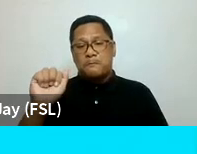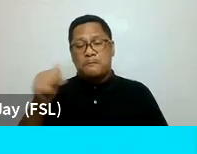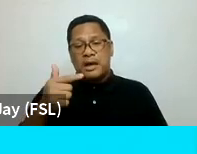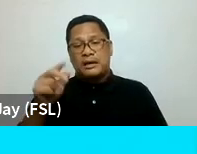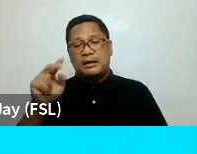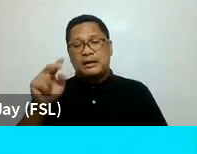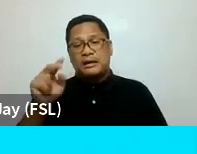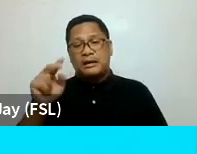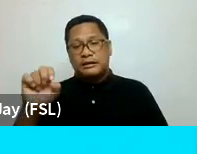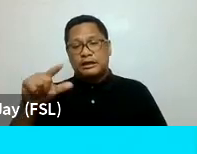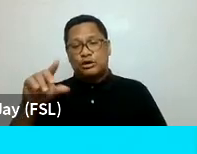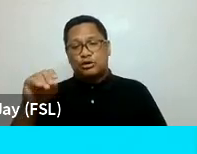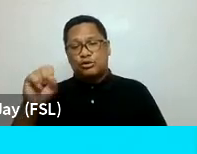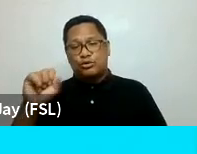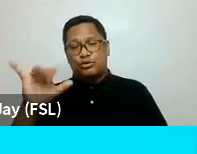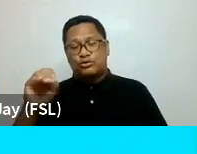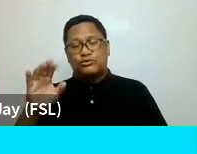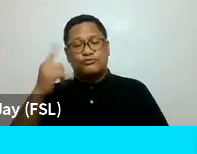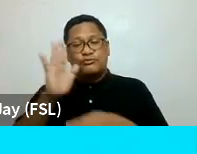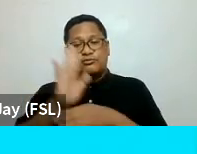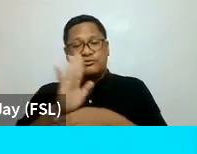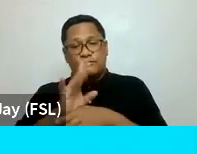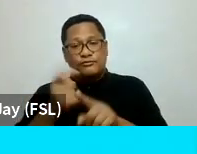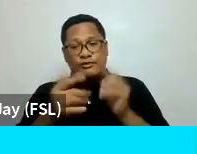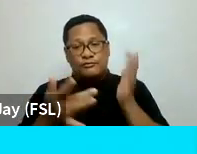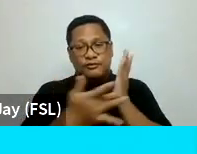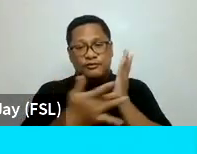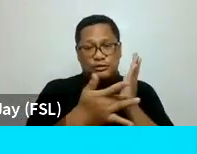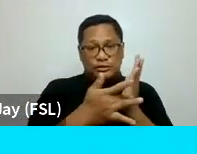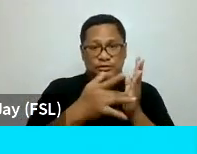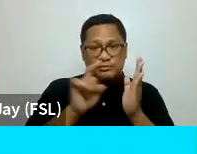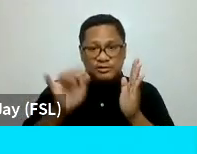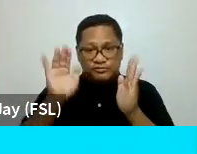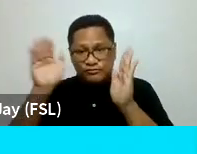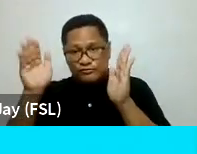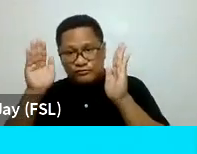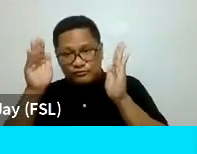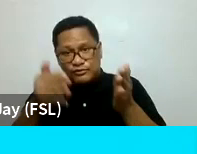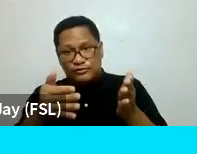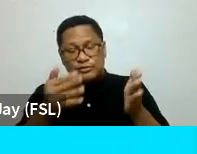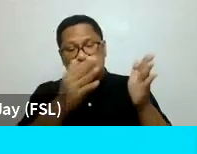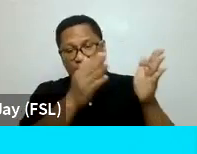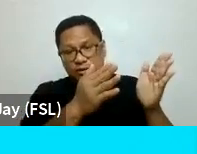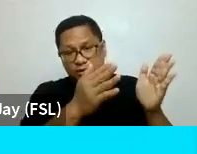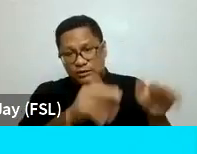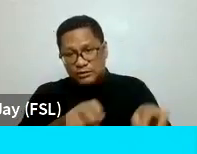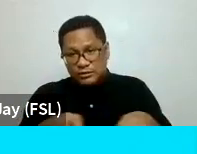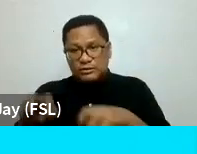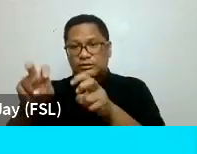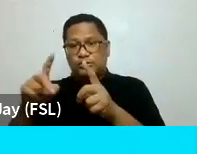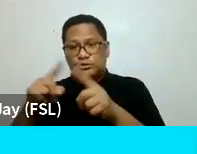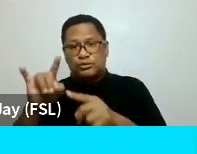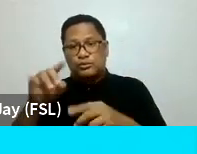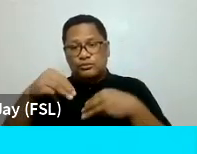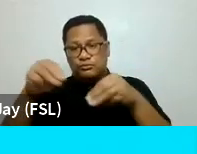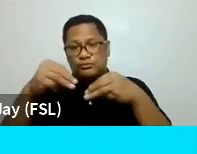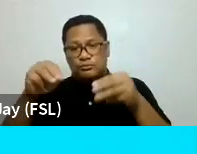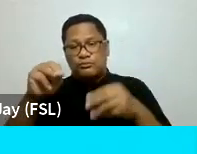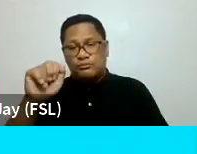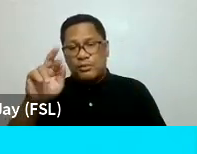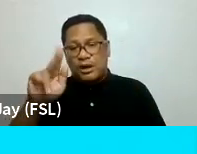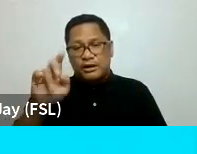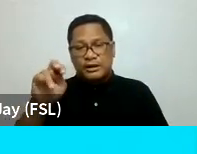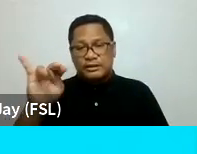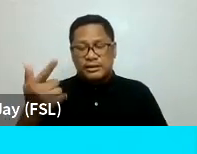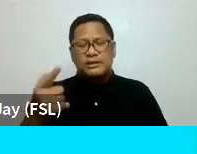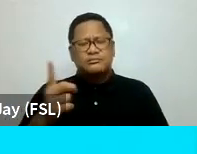magnegosyo, from technology, our focus shifted from technology to marketing. We started